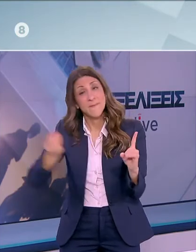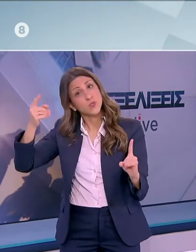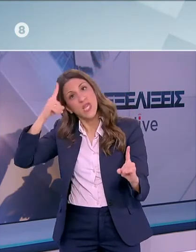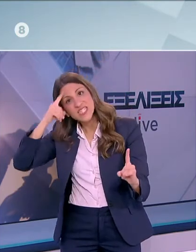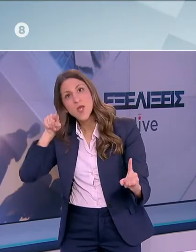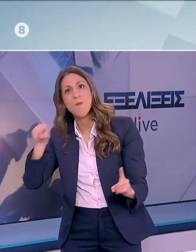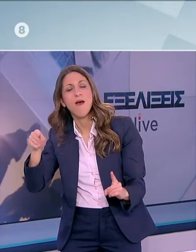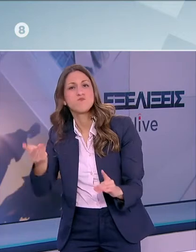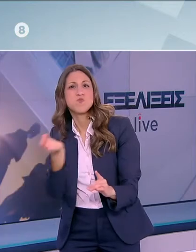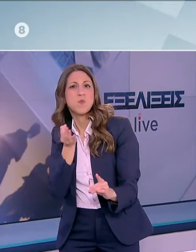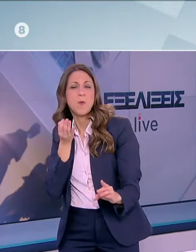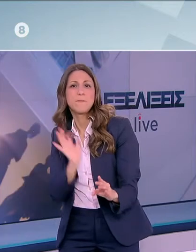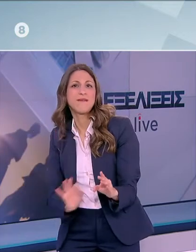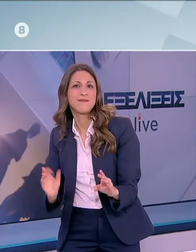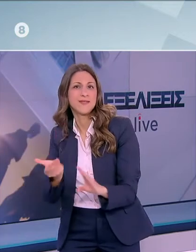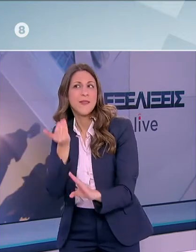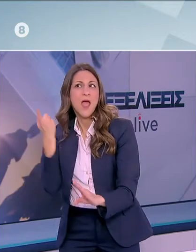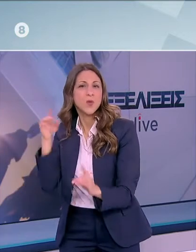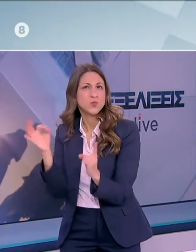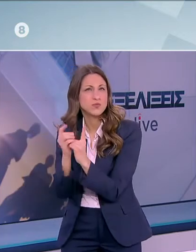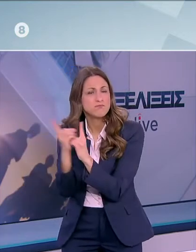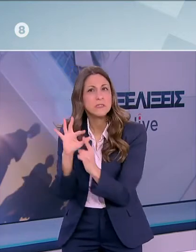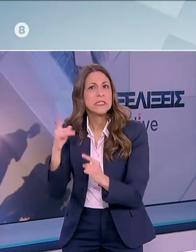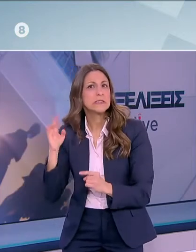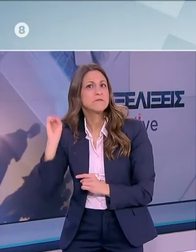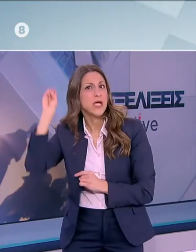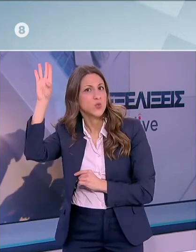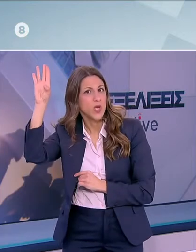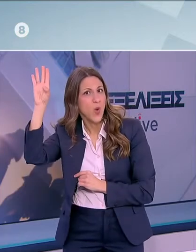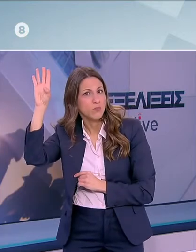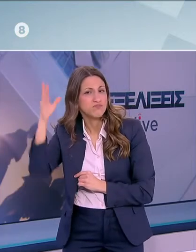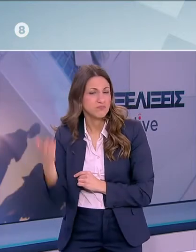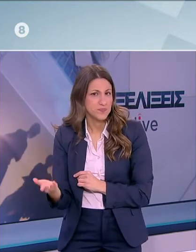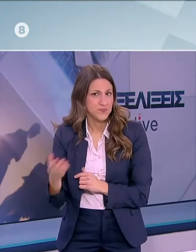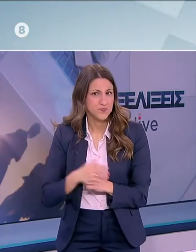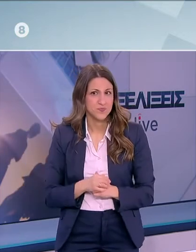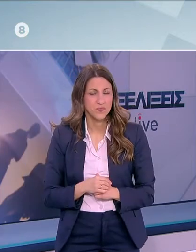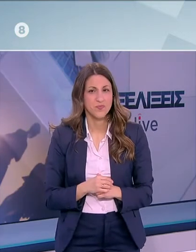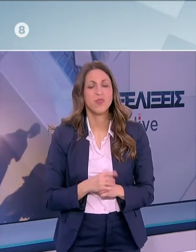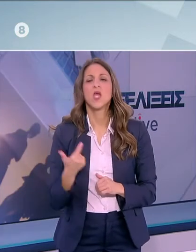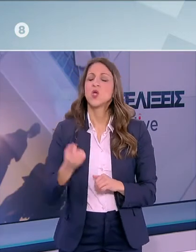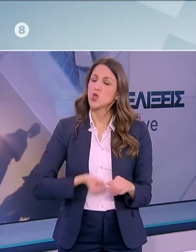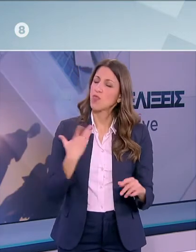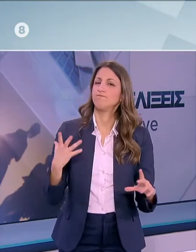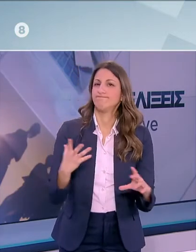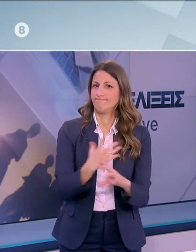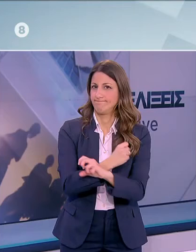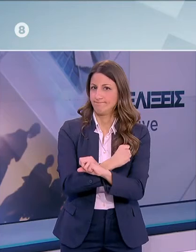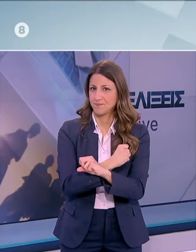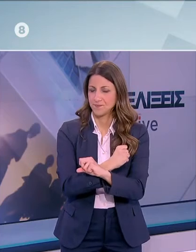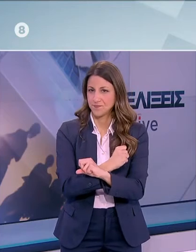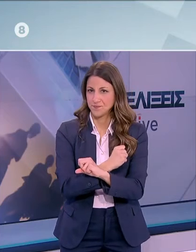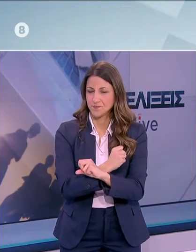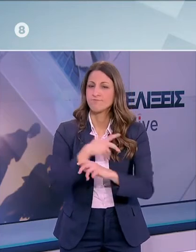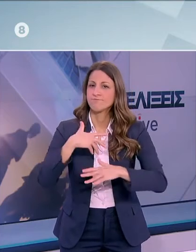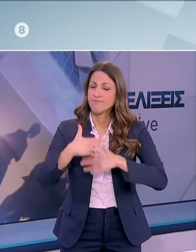τον απομονώσεις έγκαιρα, γρήγορα, να μην το μεταδώσεις παραπέρα και να σταματήσει εκεί να σβήσει ο ιός. Και νομίζω θα καταφέρνουμε. Νομίζω αυτό